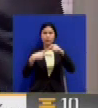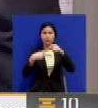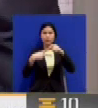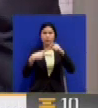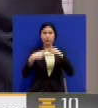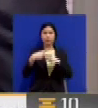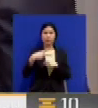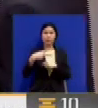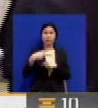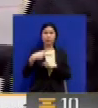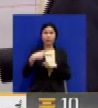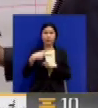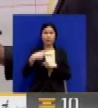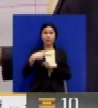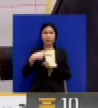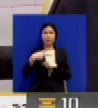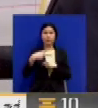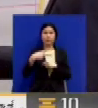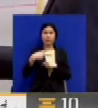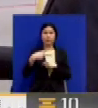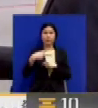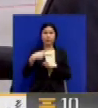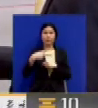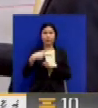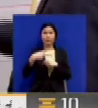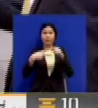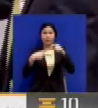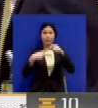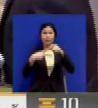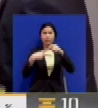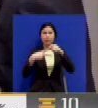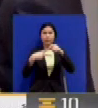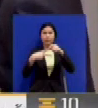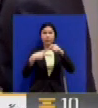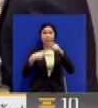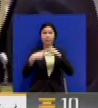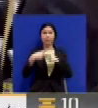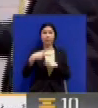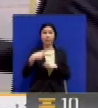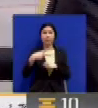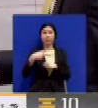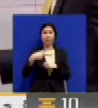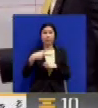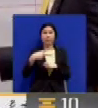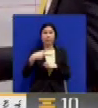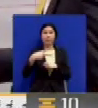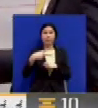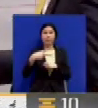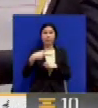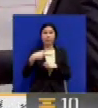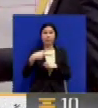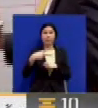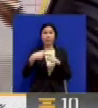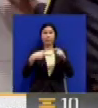มื่อคืนนี้บอกว่า แกนนำของพรรคหามลงเนี่ยนะเหงื่อแตกตอนทุ่มกว่าเหงื่อแตกเหงื่อซีดเหงื่อเซียวเลยอ่ะเพราะว่